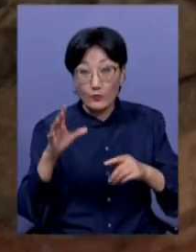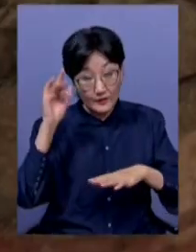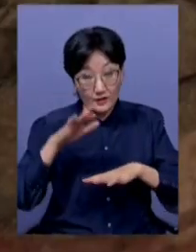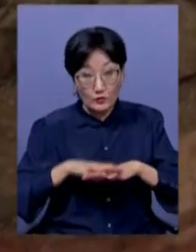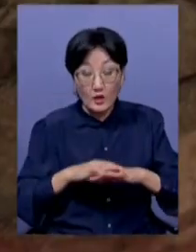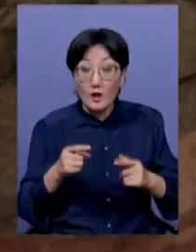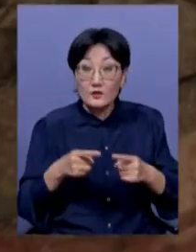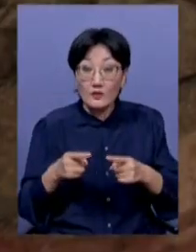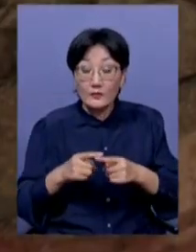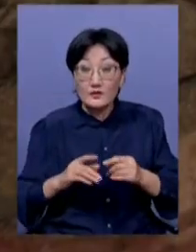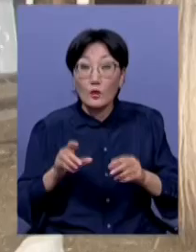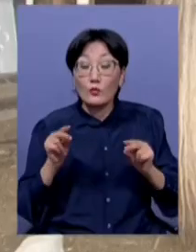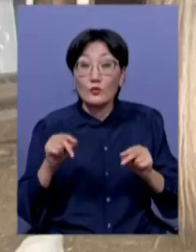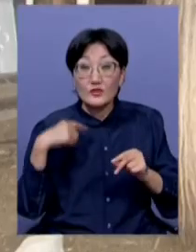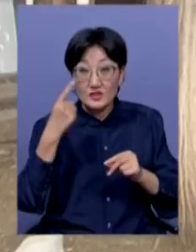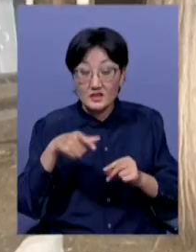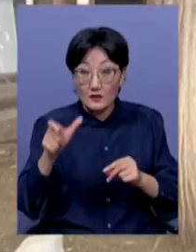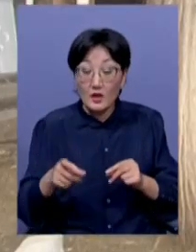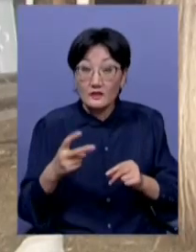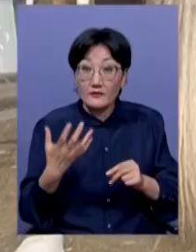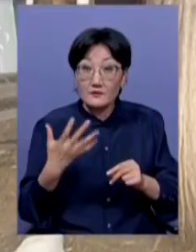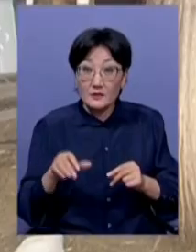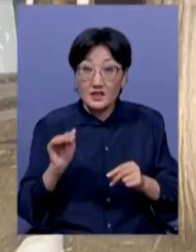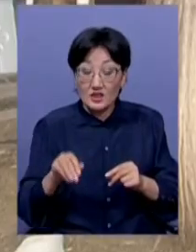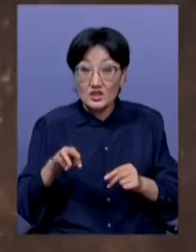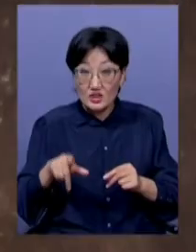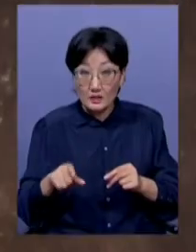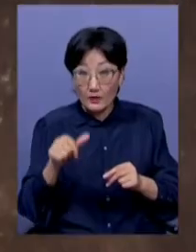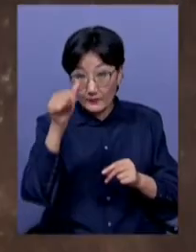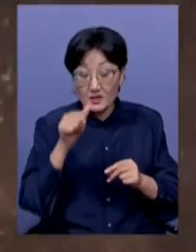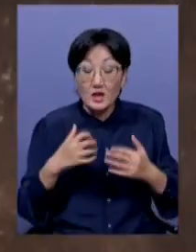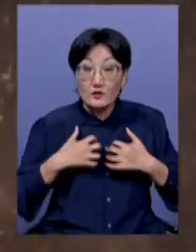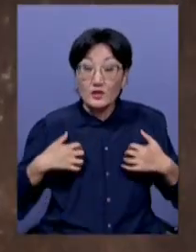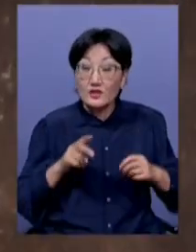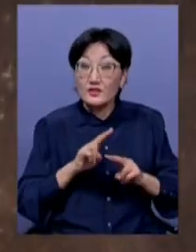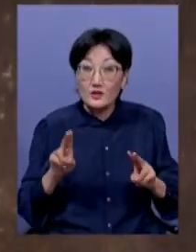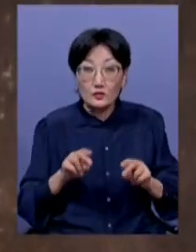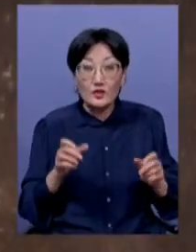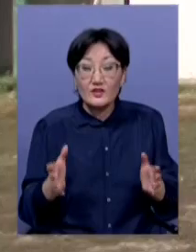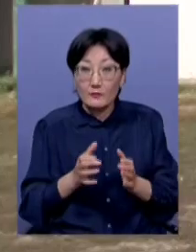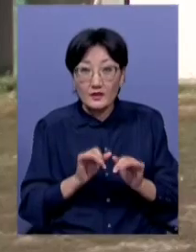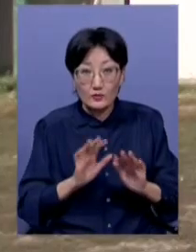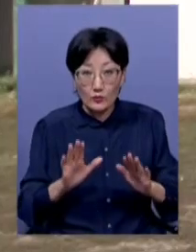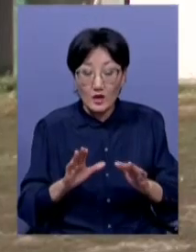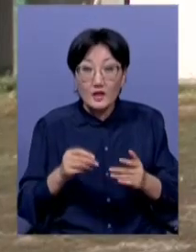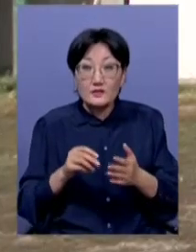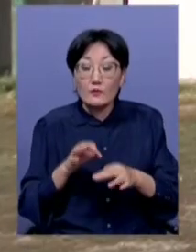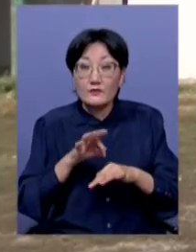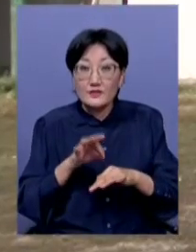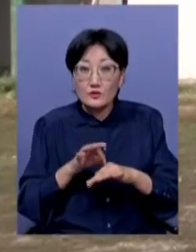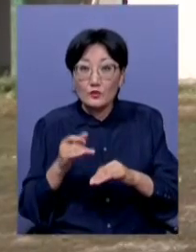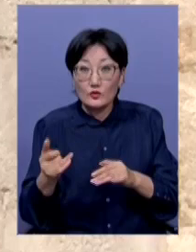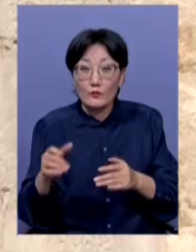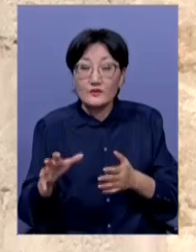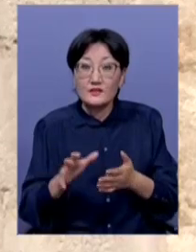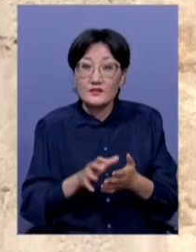якобы арендует у частного лица за 250 тысяч тенге в месяц. За животными никто нормально не ухаживает, а стоит им заболеть, то от них